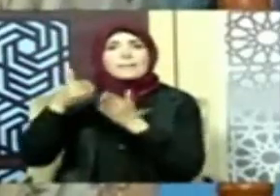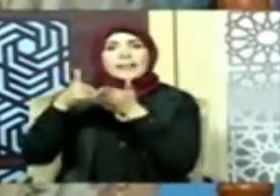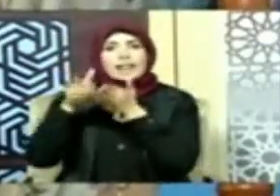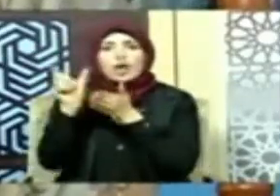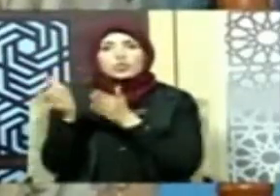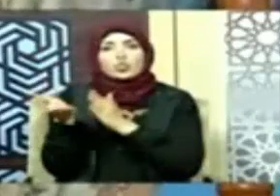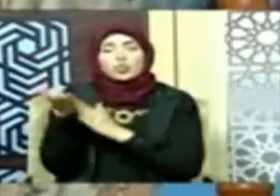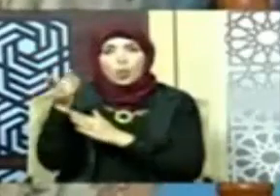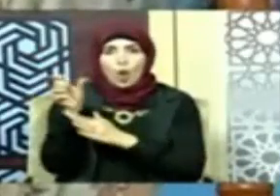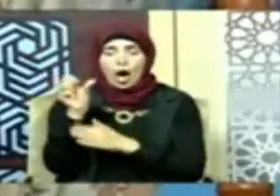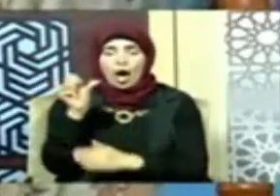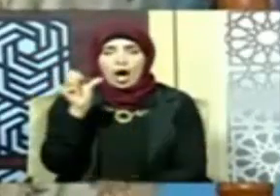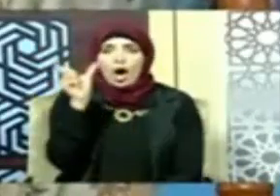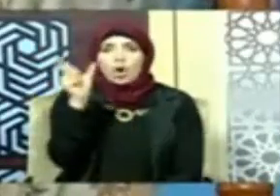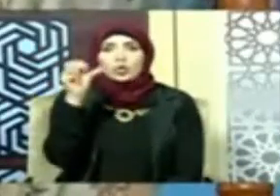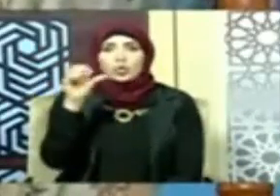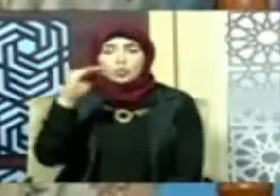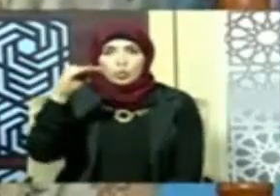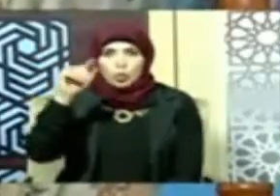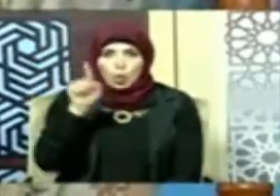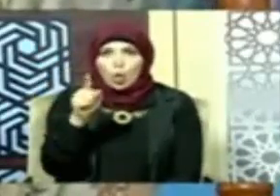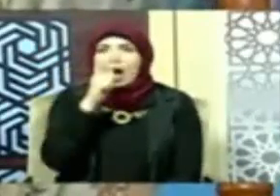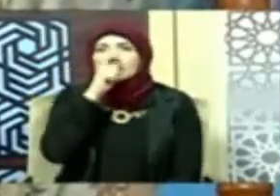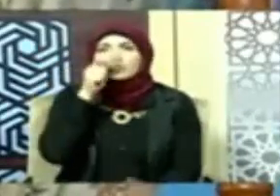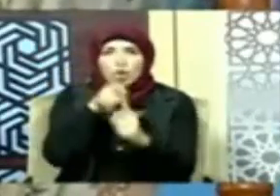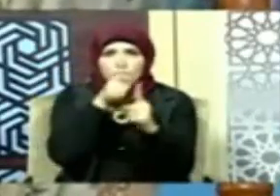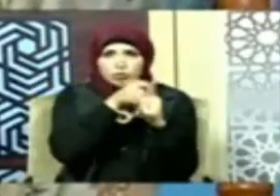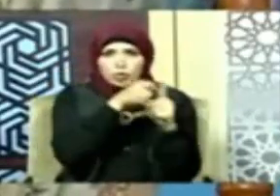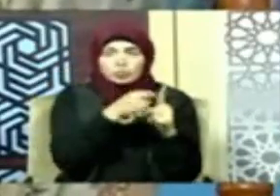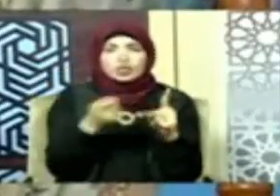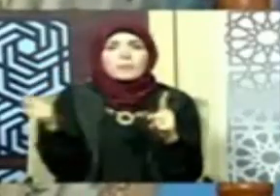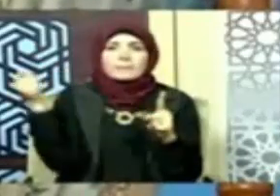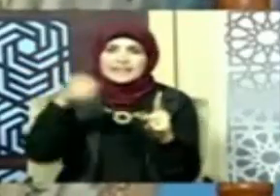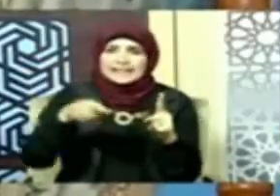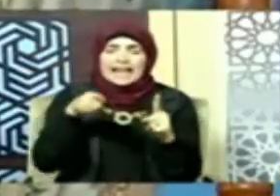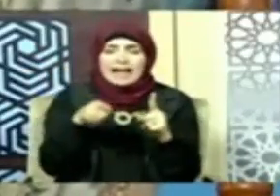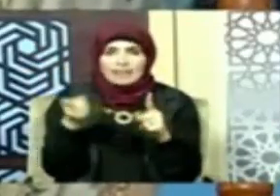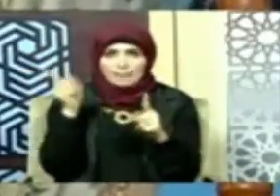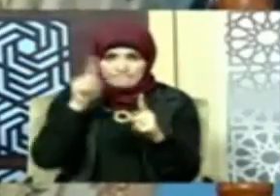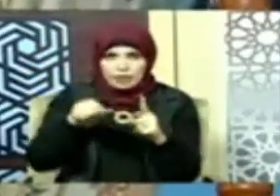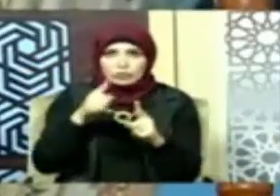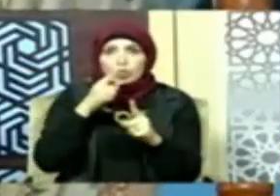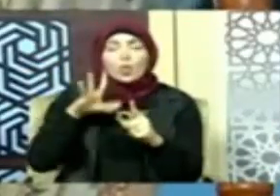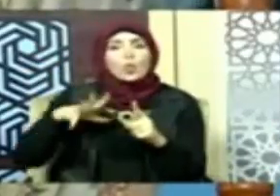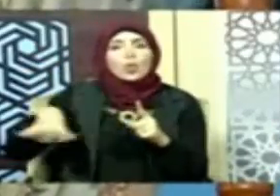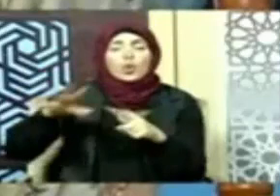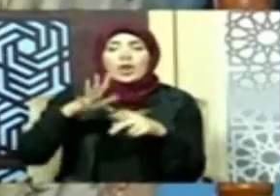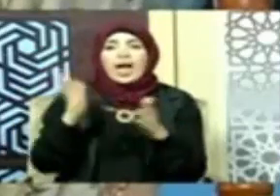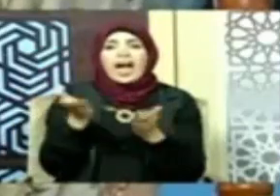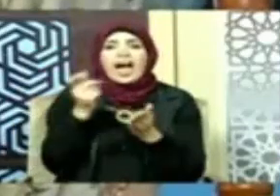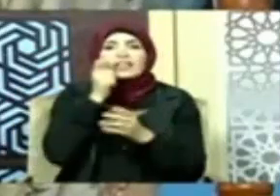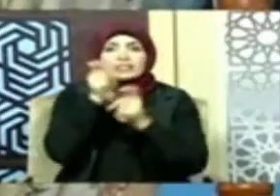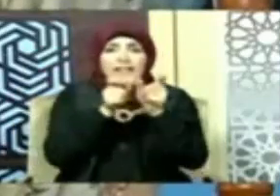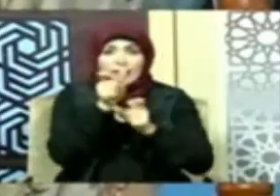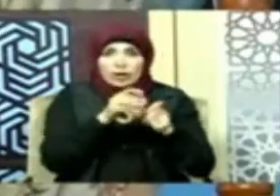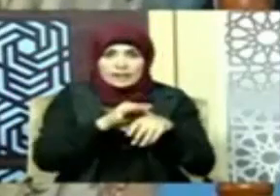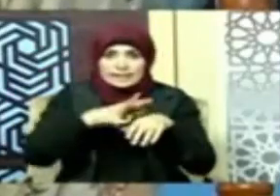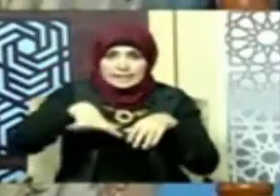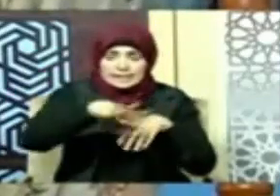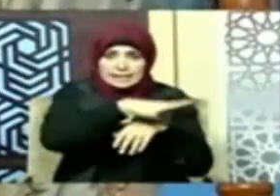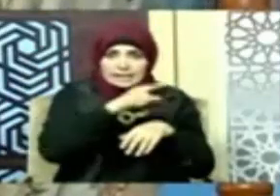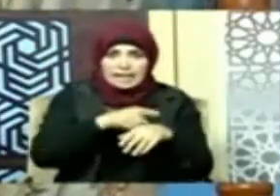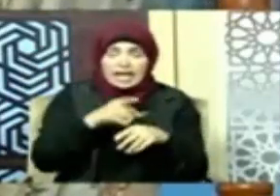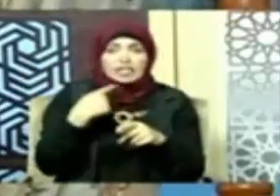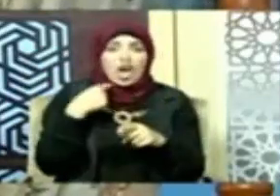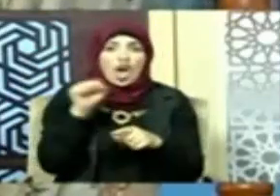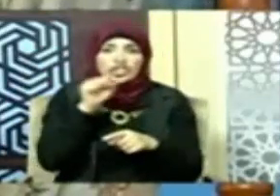إنهم كانوا أظلم وأطغى والمؤتفكة أهوى فغشاها ما غشى.